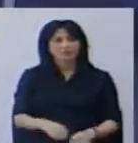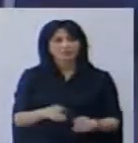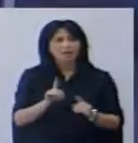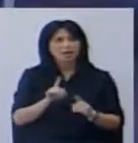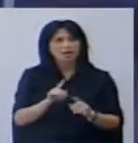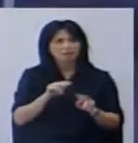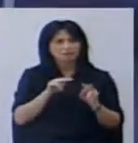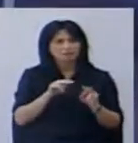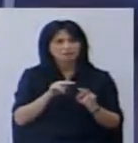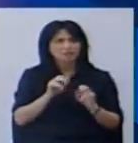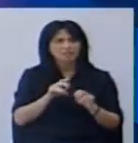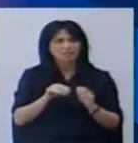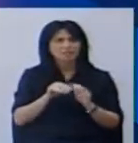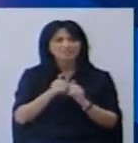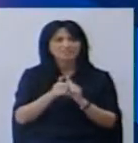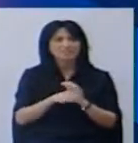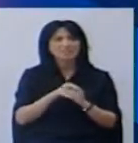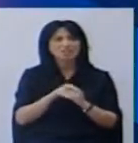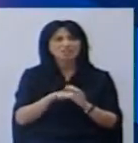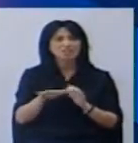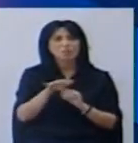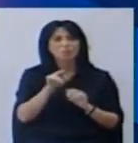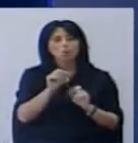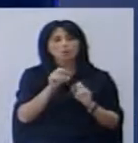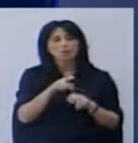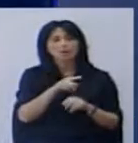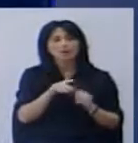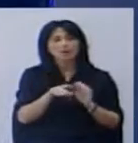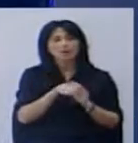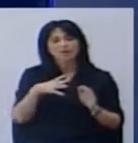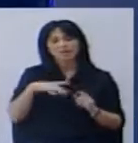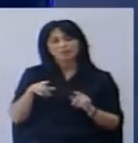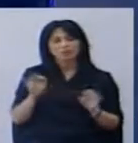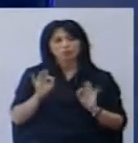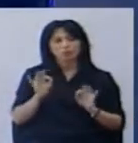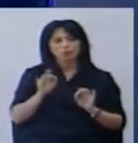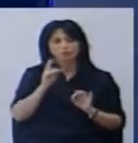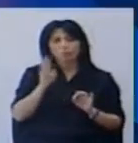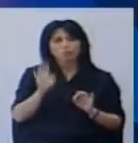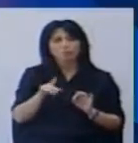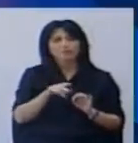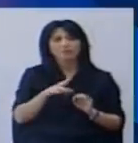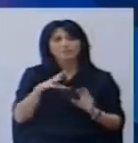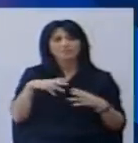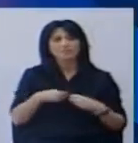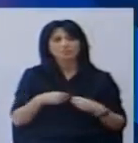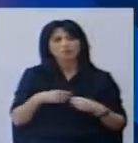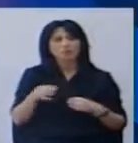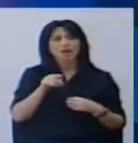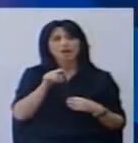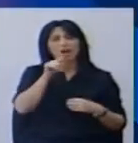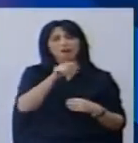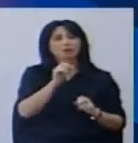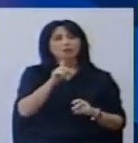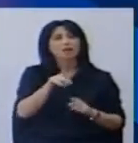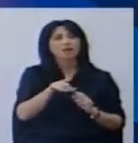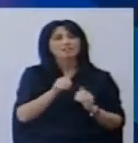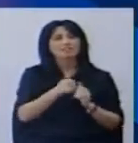garemo rogor shepazo tsira saarchevno garemo spotshi. Me tbilishi mednaklebat vadevneb tvalqurs, tumsa samtsukharot